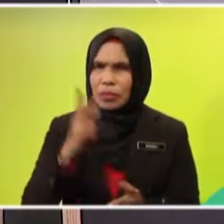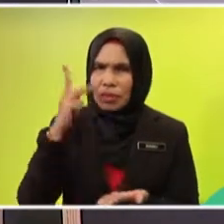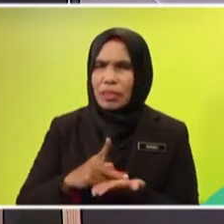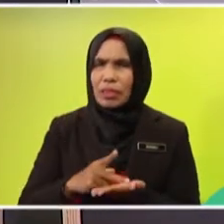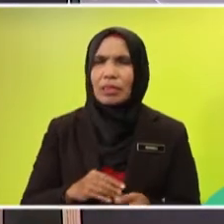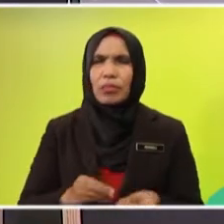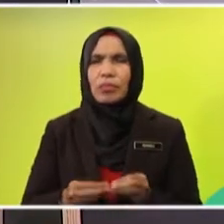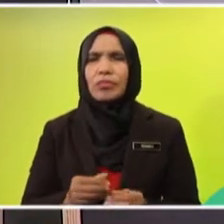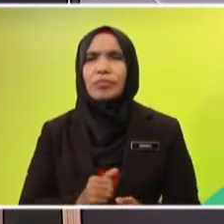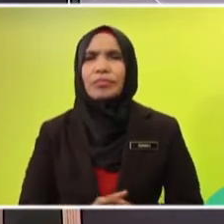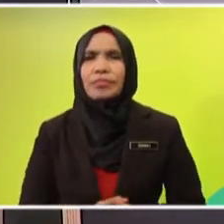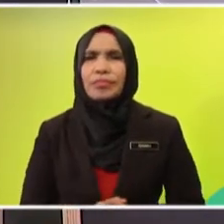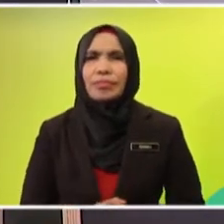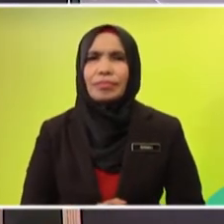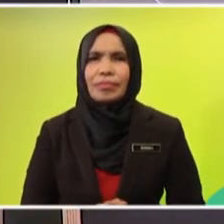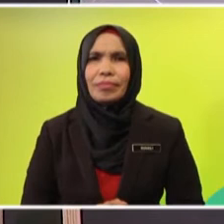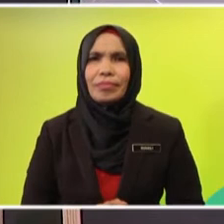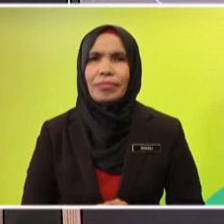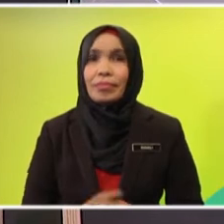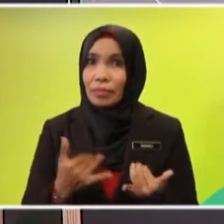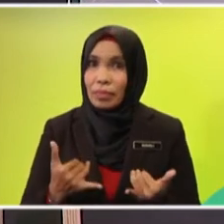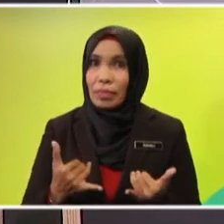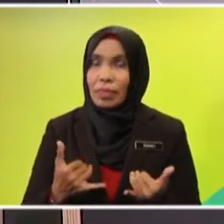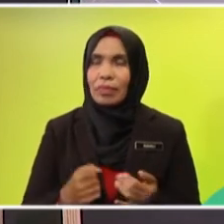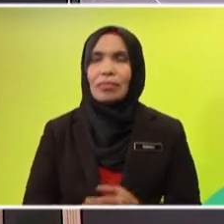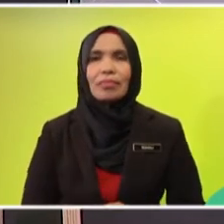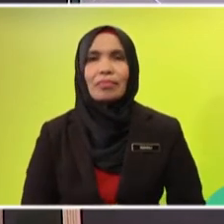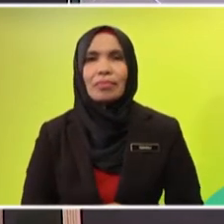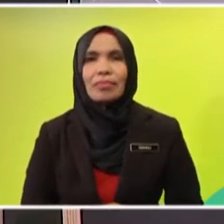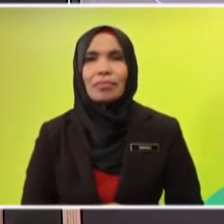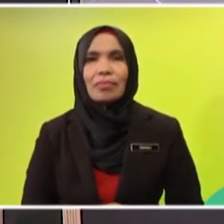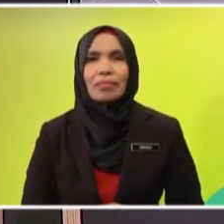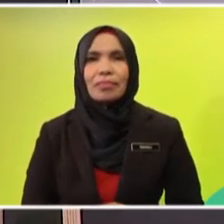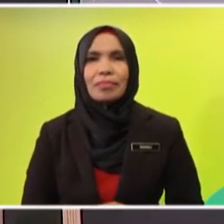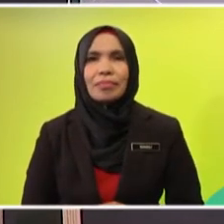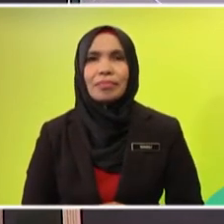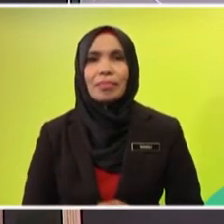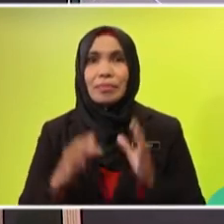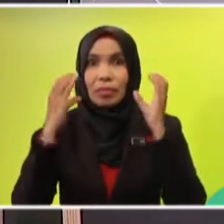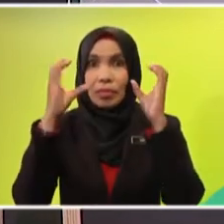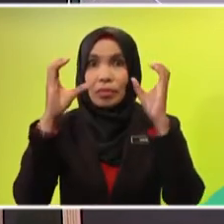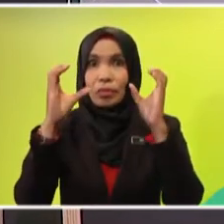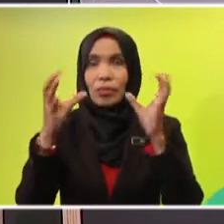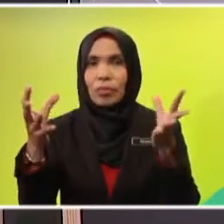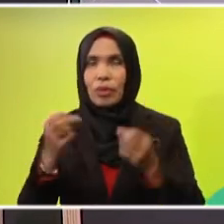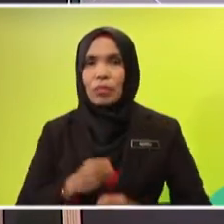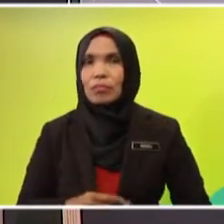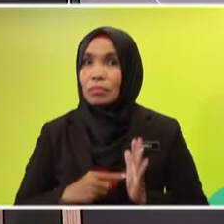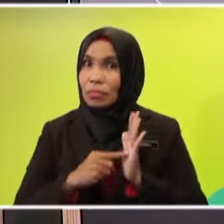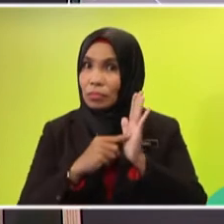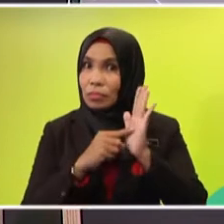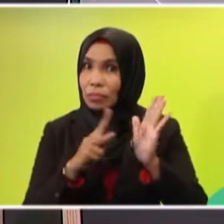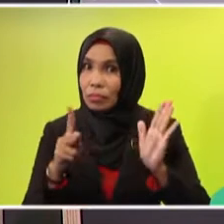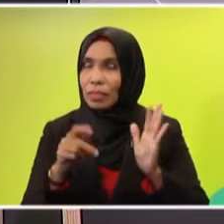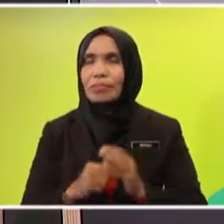sebut sekarang signing event boleh tak Sebut nomor dibenahi dulu jernih betul Tunjukkan PD Ivan Oke dapat